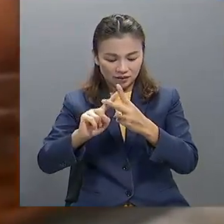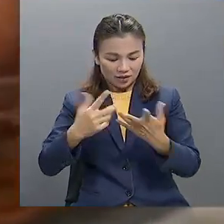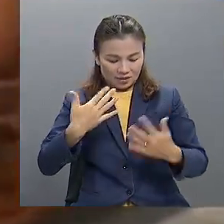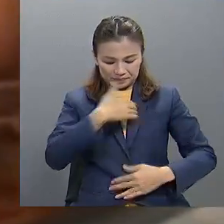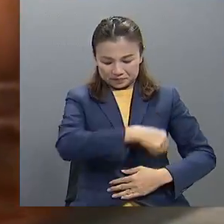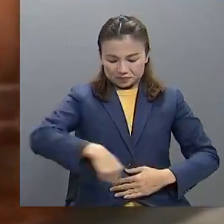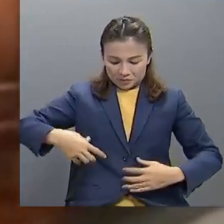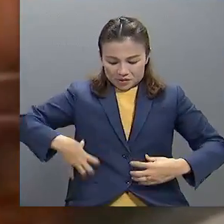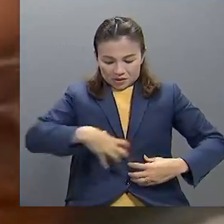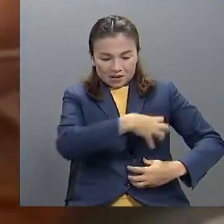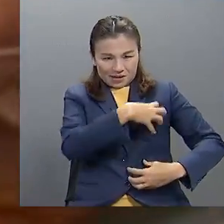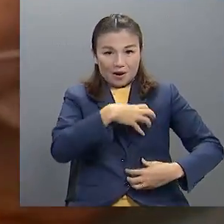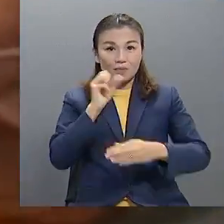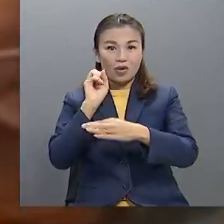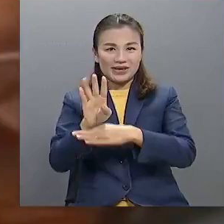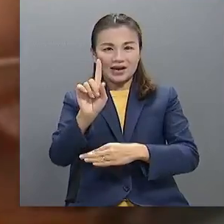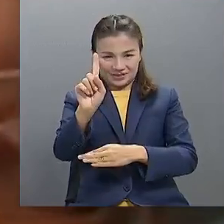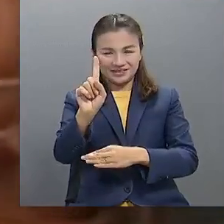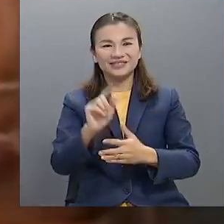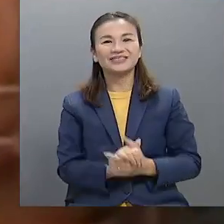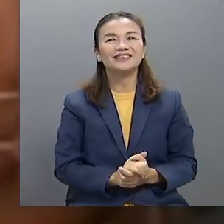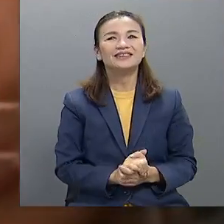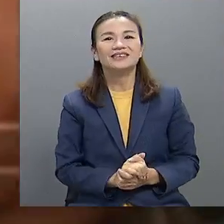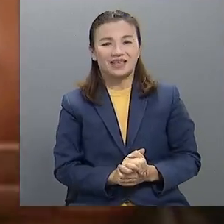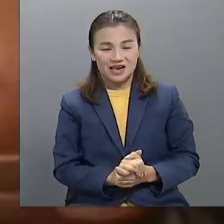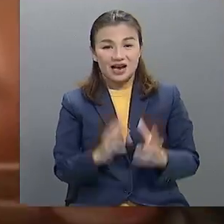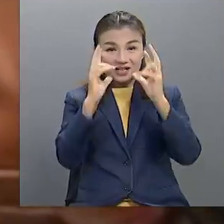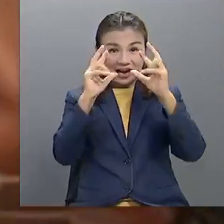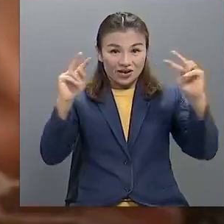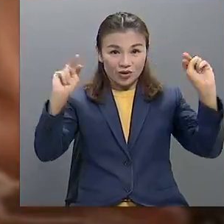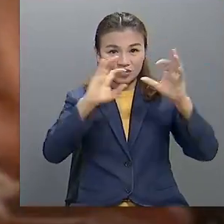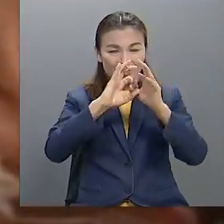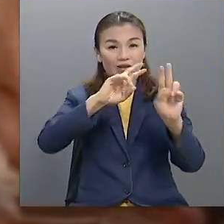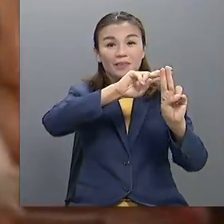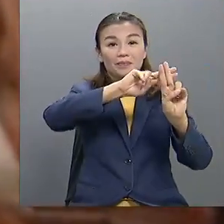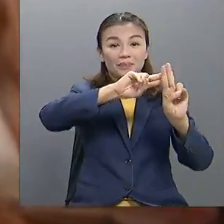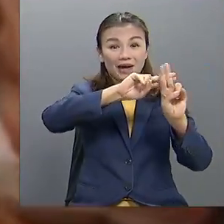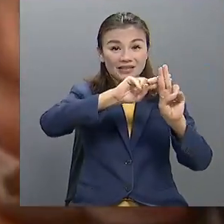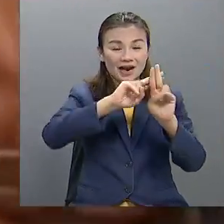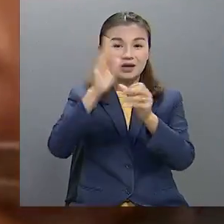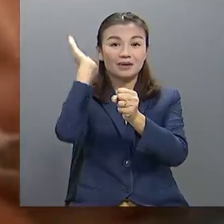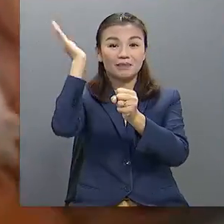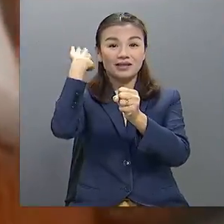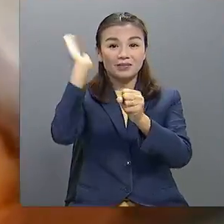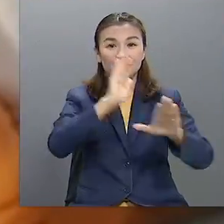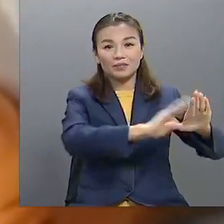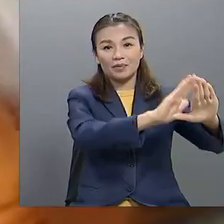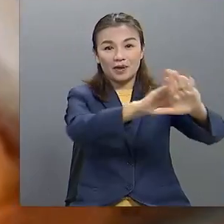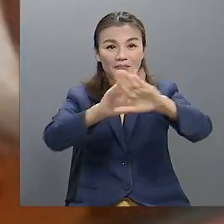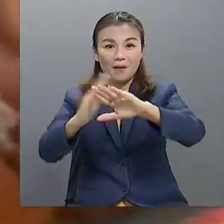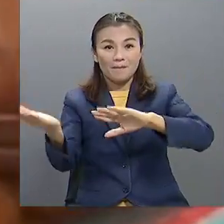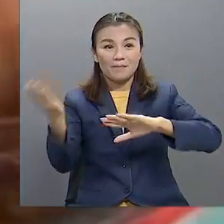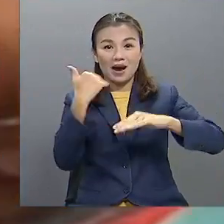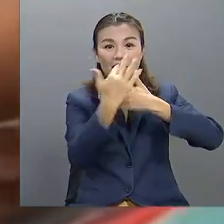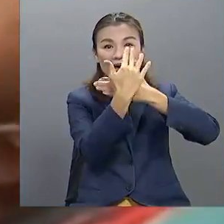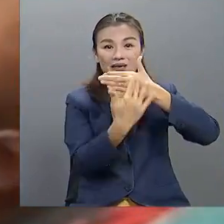นางเฉลิมศรีบุญมากรองนายกเหล่ากาชาติก็บอกว่าขอประชาสัมพันธ์แล้วก็เชิญชวนนะคะให้ร่วมกันบริจาคโลหิตได้นะคะเพื่อต่อชีวิ